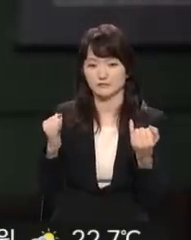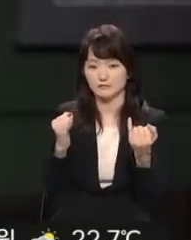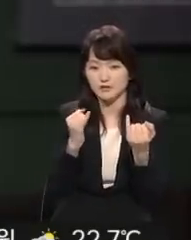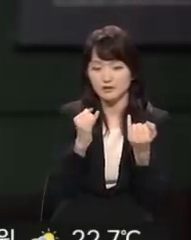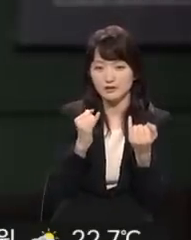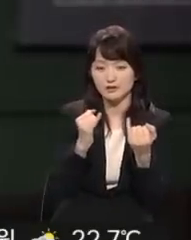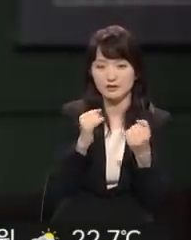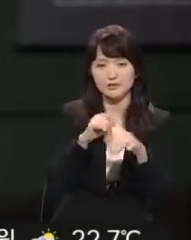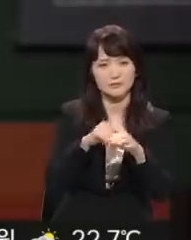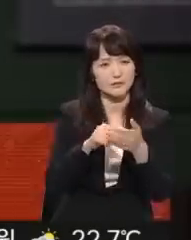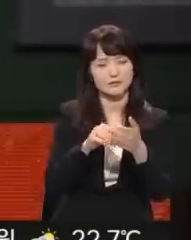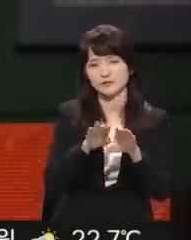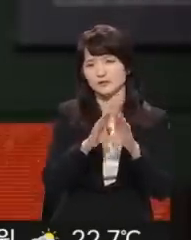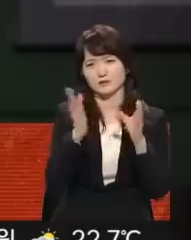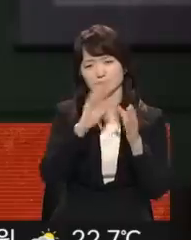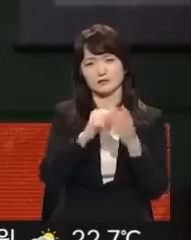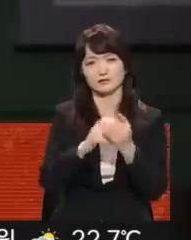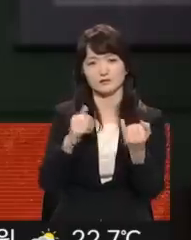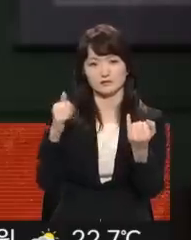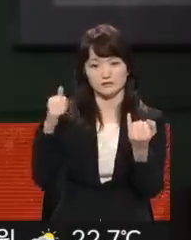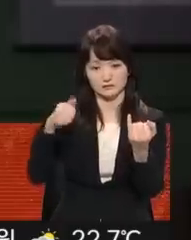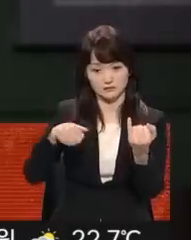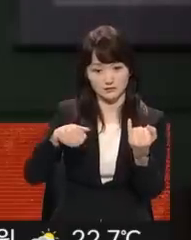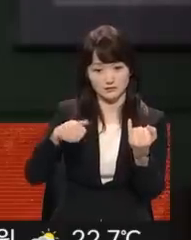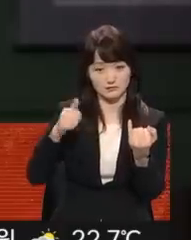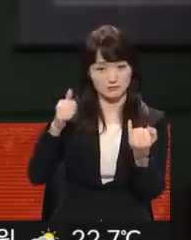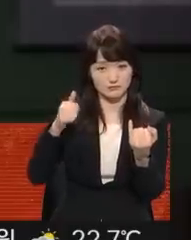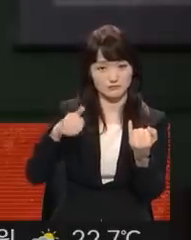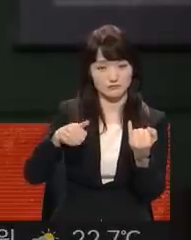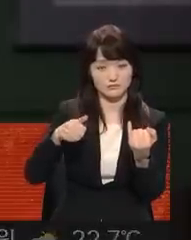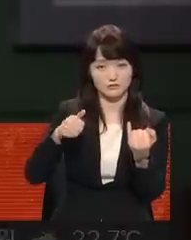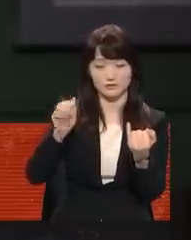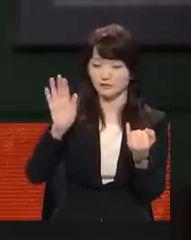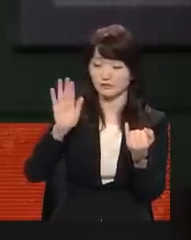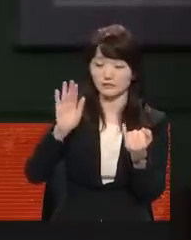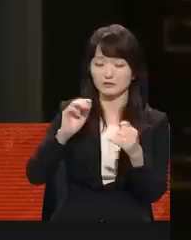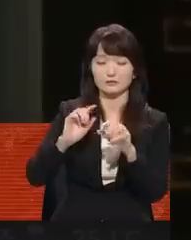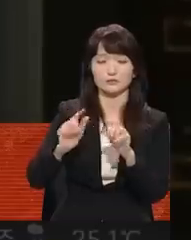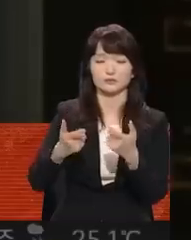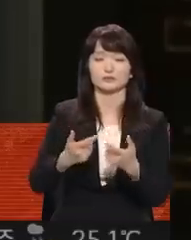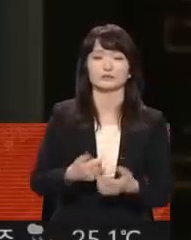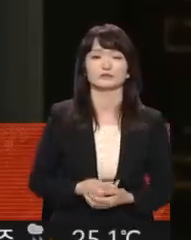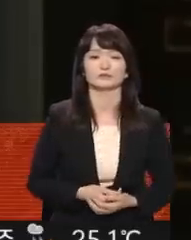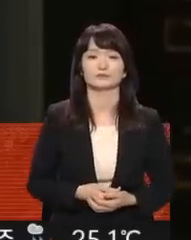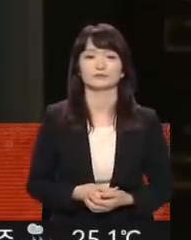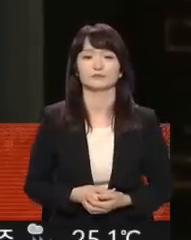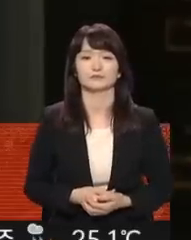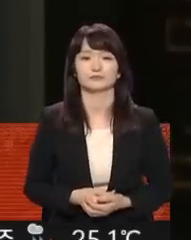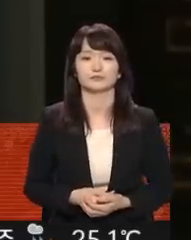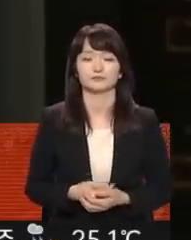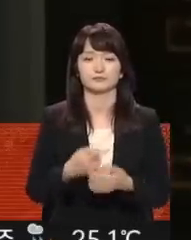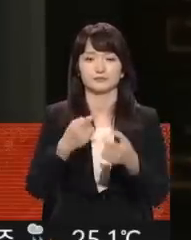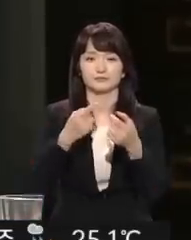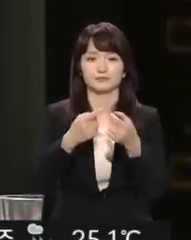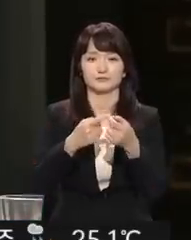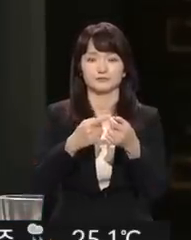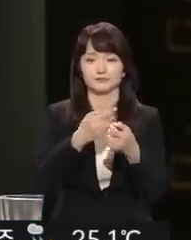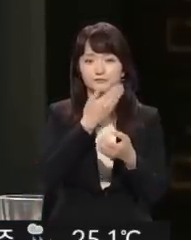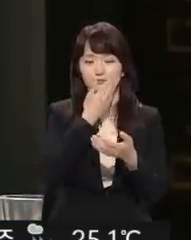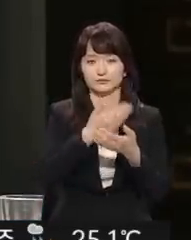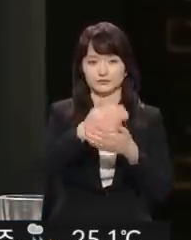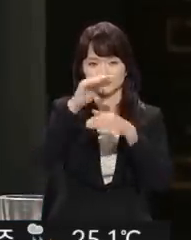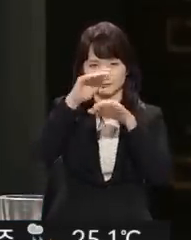마음을 열지 않았고 인사를 해도 인사조차 받아주지 않았다고 기억을 했습니다 자 그러면 첫 번째 사건 체크